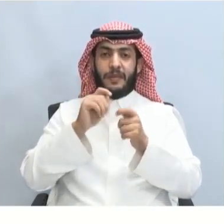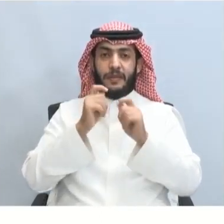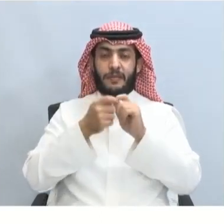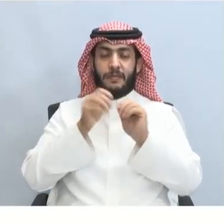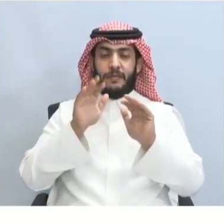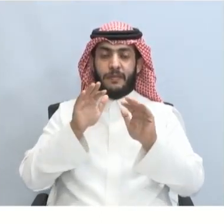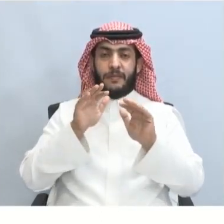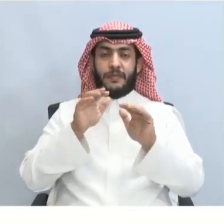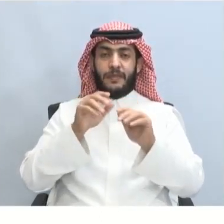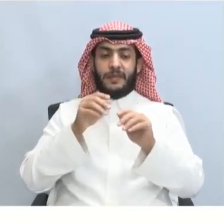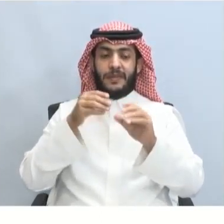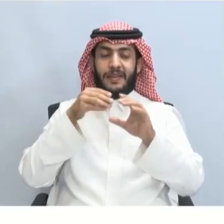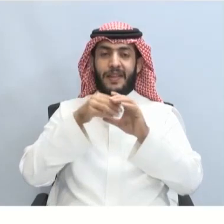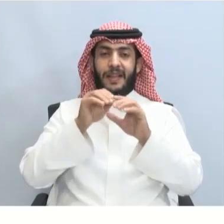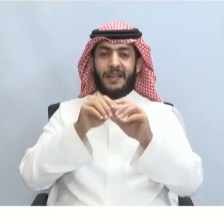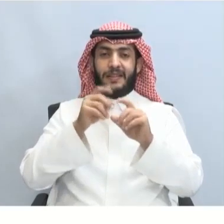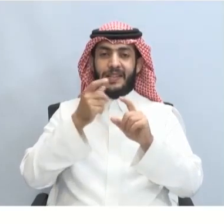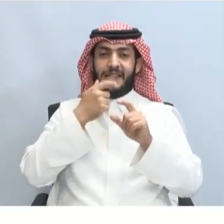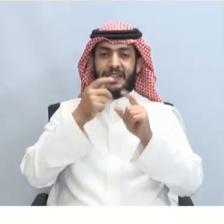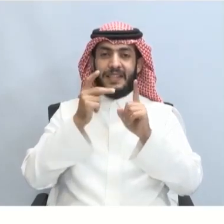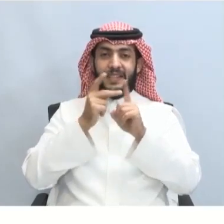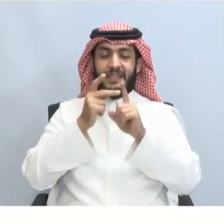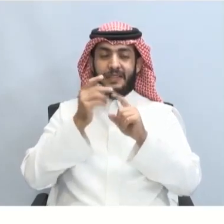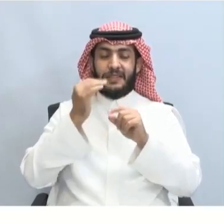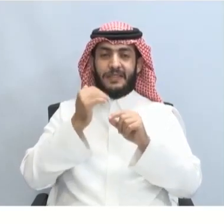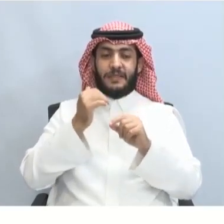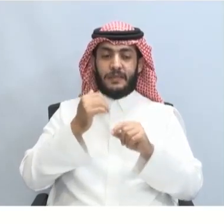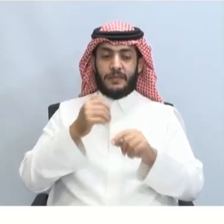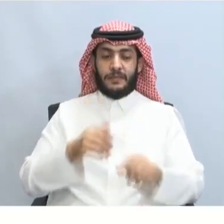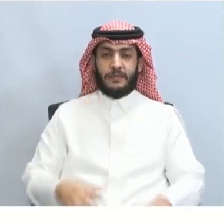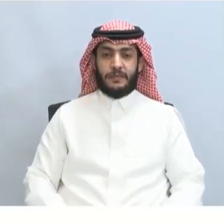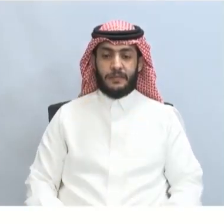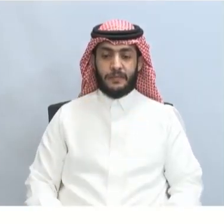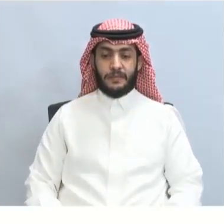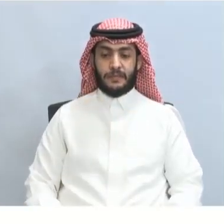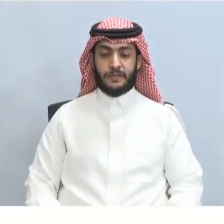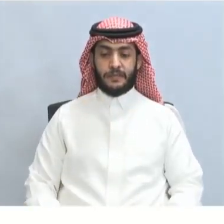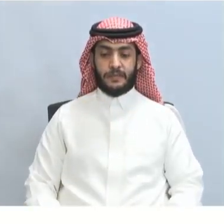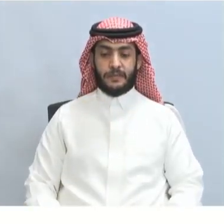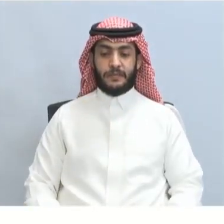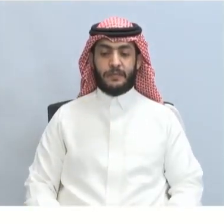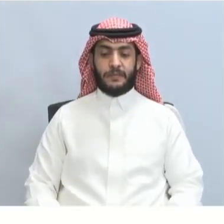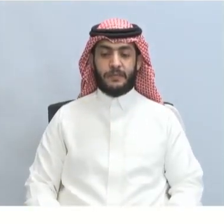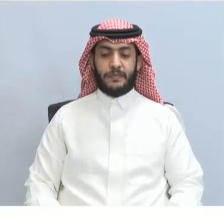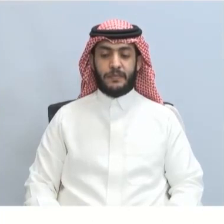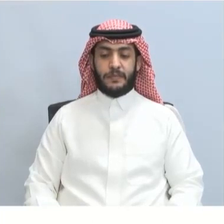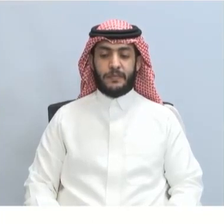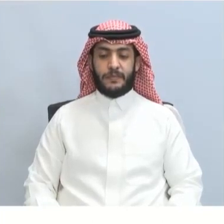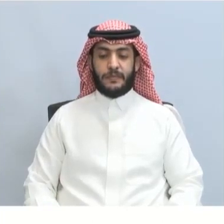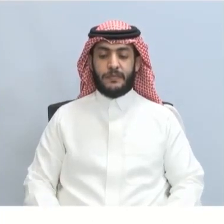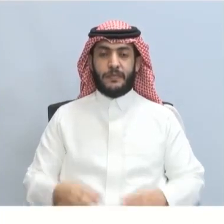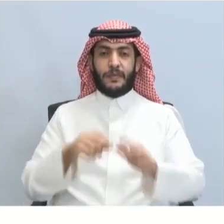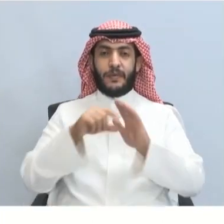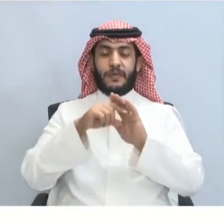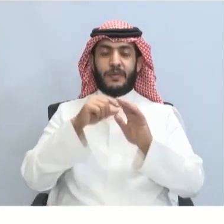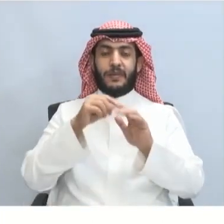وضعنا داخل الاتش تي ام ال وداخل الهيد وضعنا تايتل اللي هو عنوان